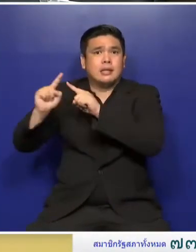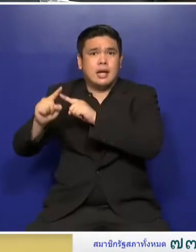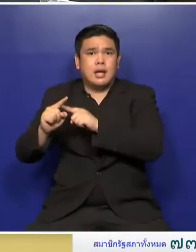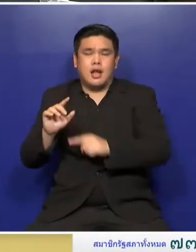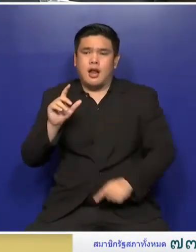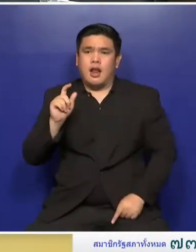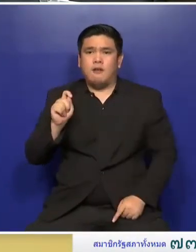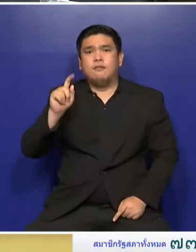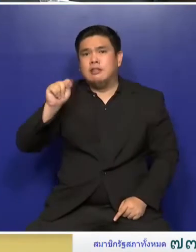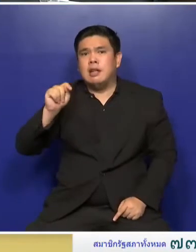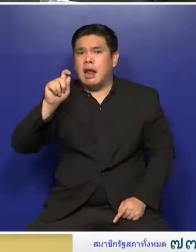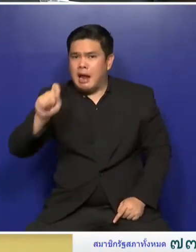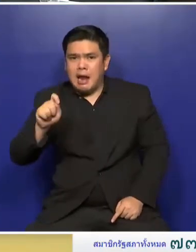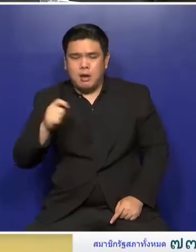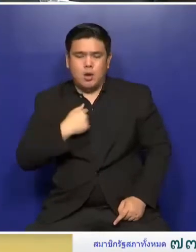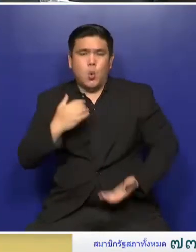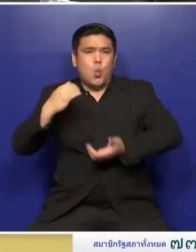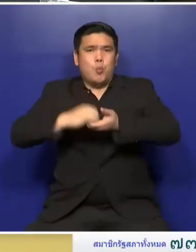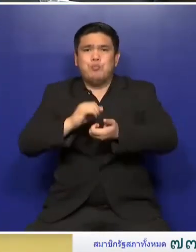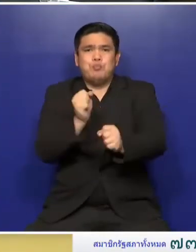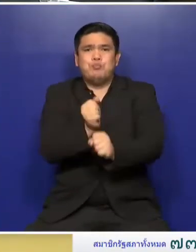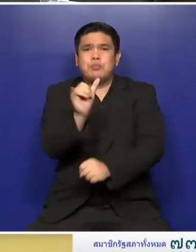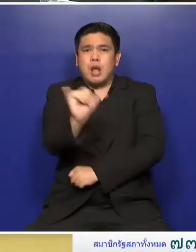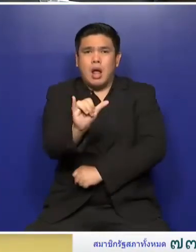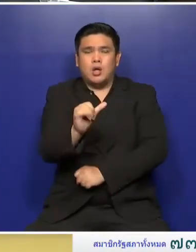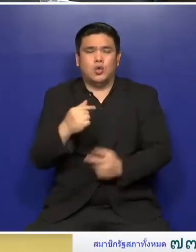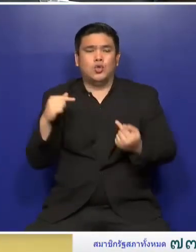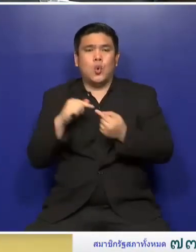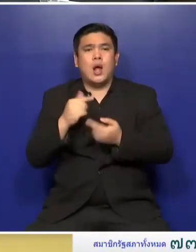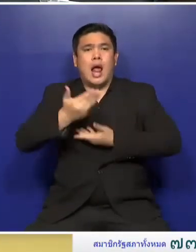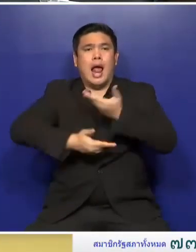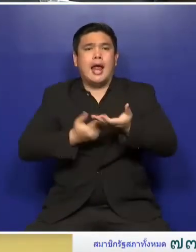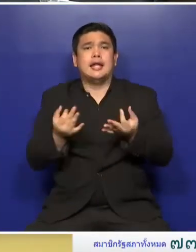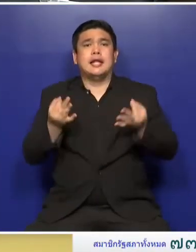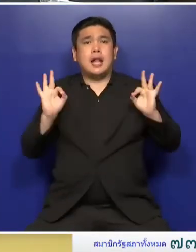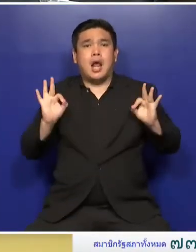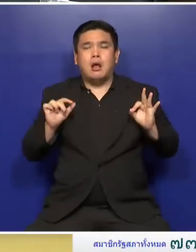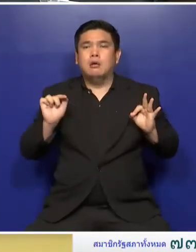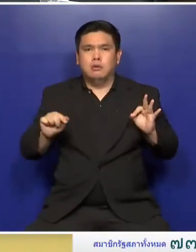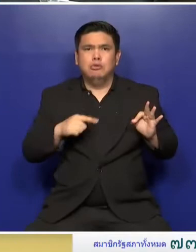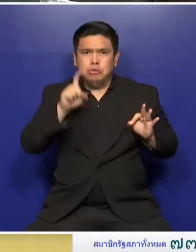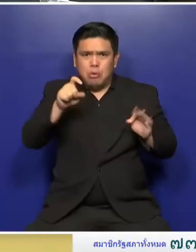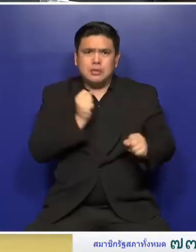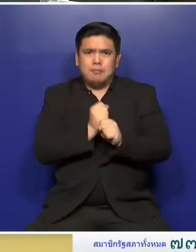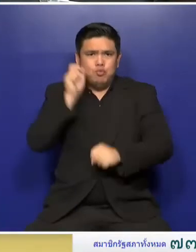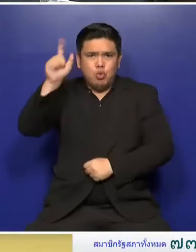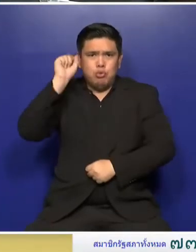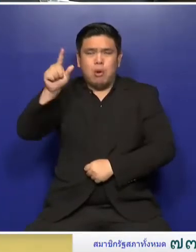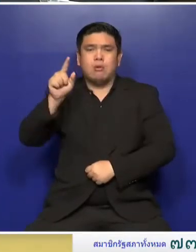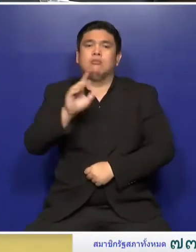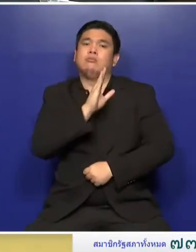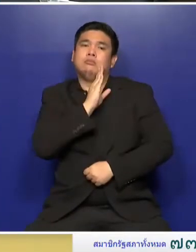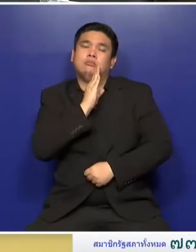TA อยู่กบเขานะครับหรอไม่มีการค้าเซลีกอยู่กับเขาต้องเล่งครั ถ้ไม่เล่งการ